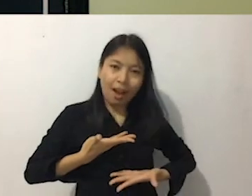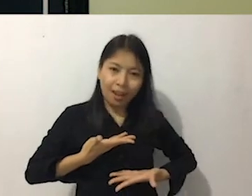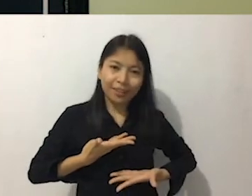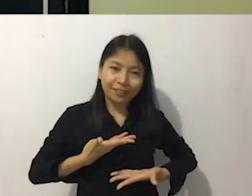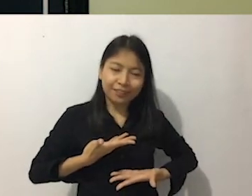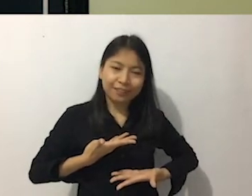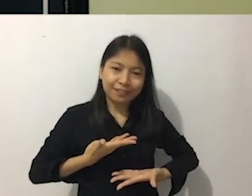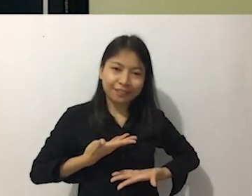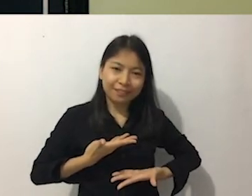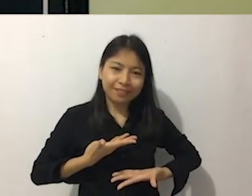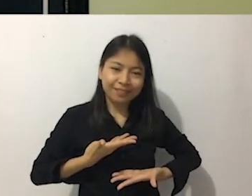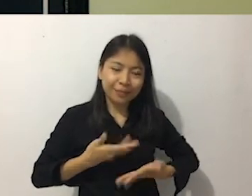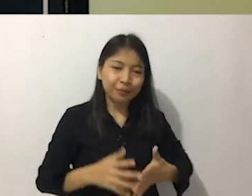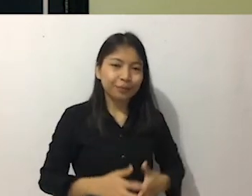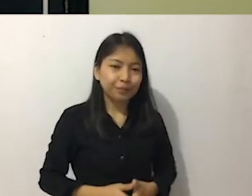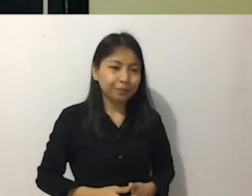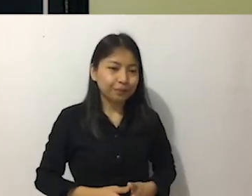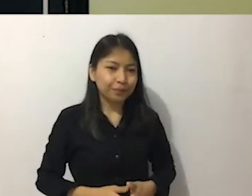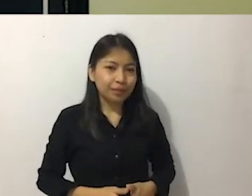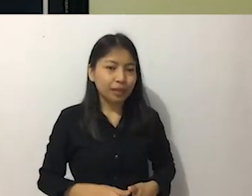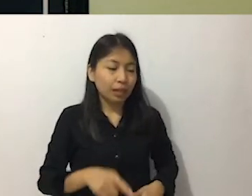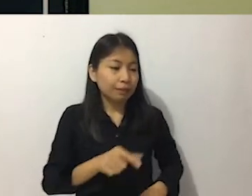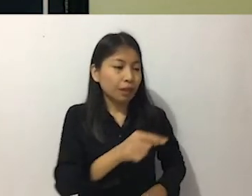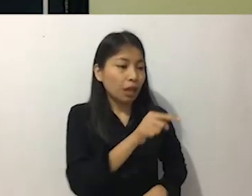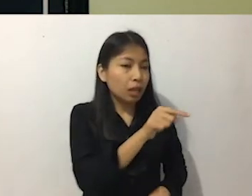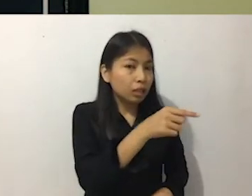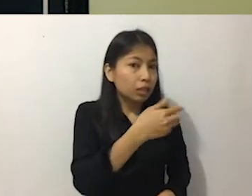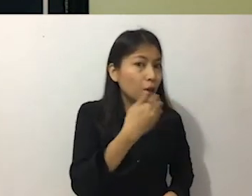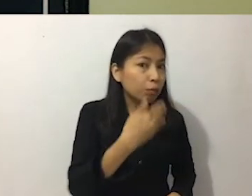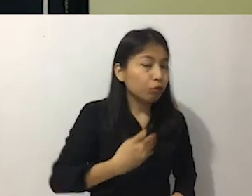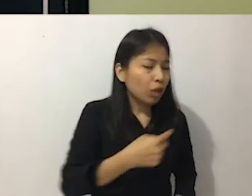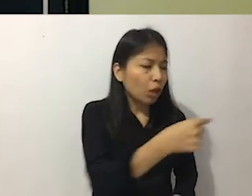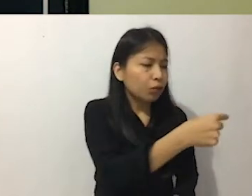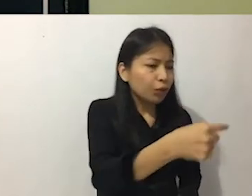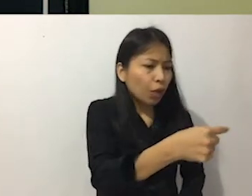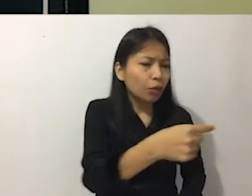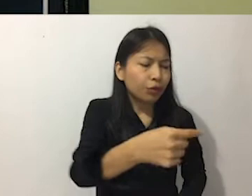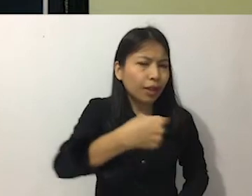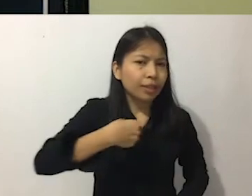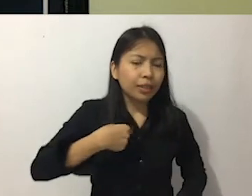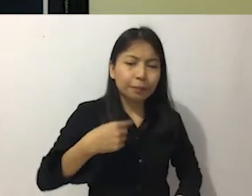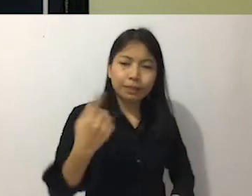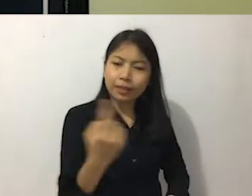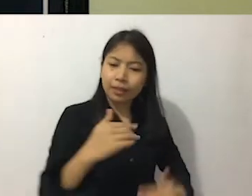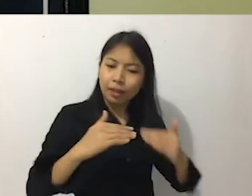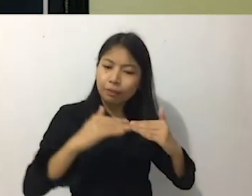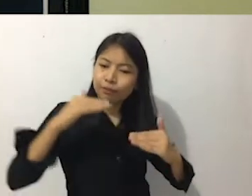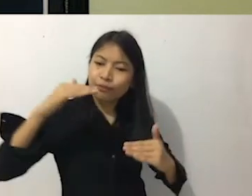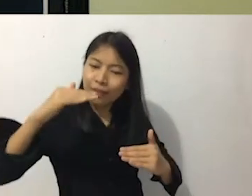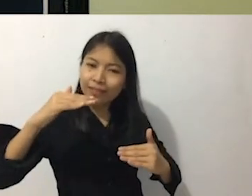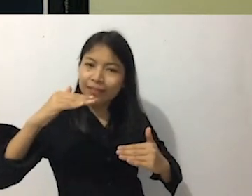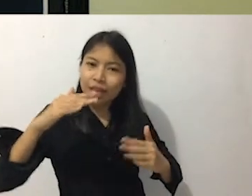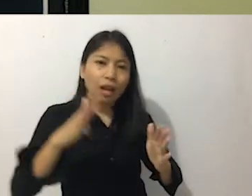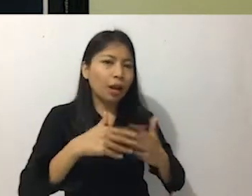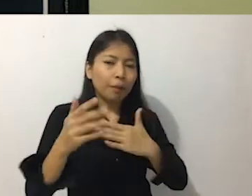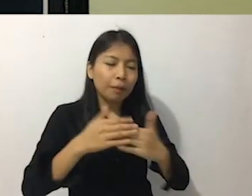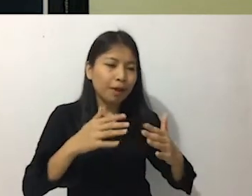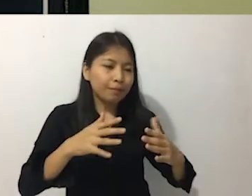Kekurangan-kekurangan orang lain kita tutup dengan kelebihan-kelebihan yang Tuhan berikan kepada